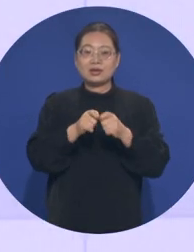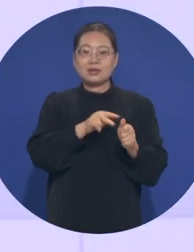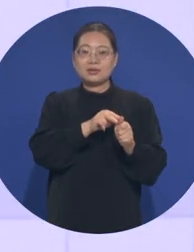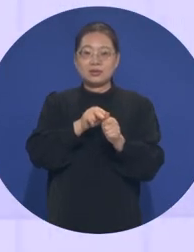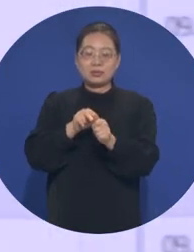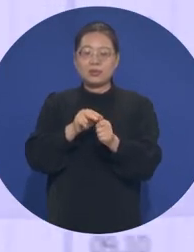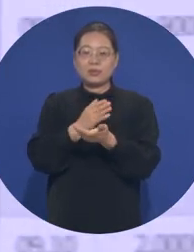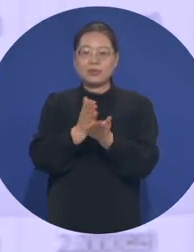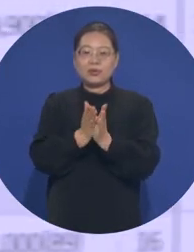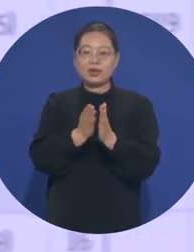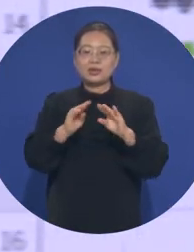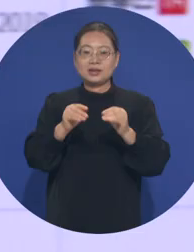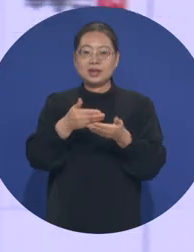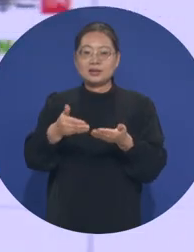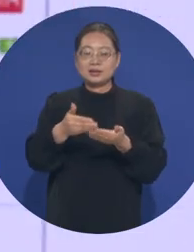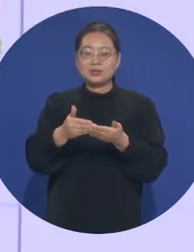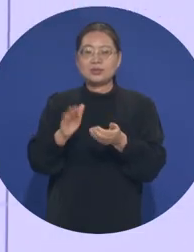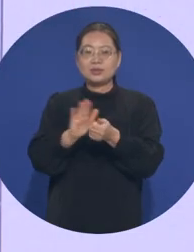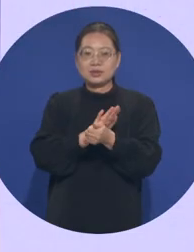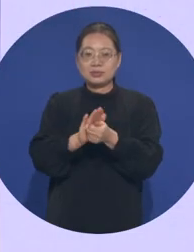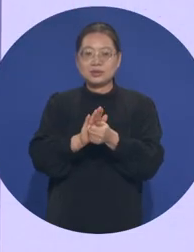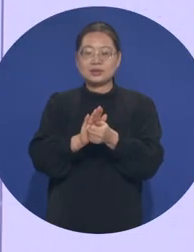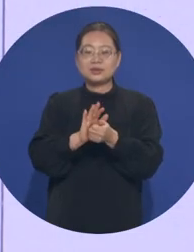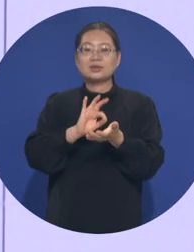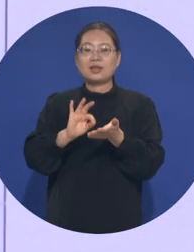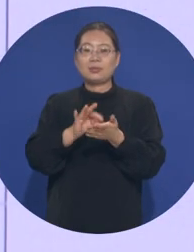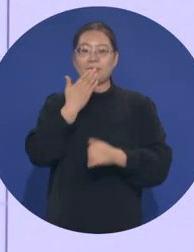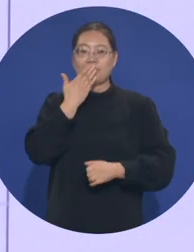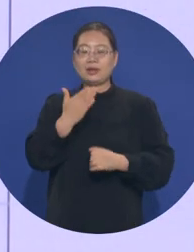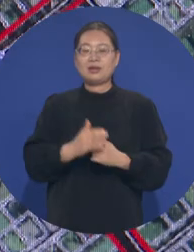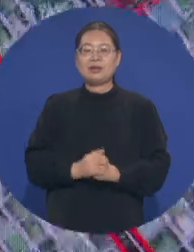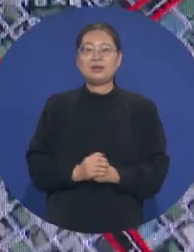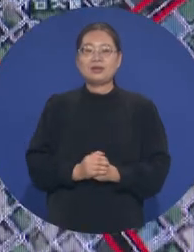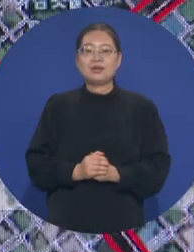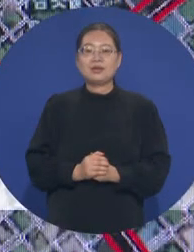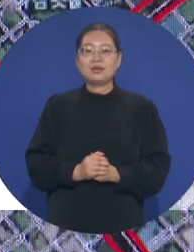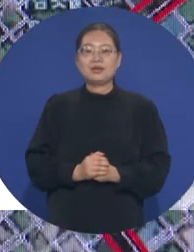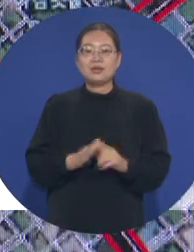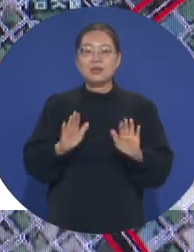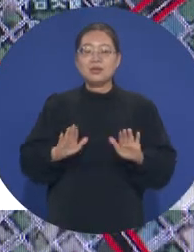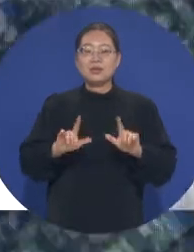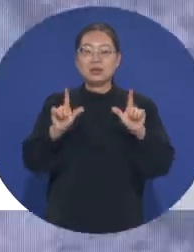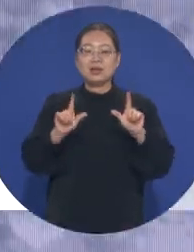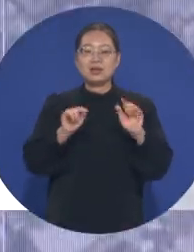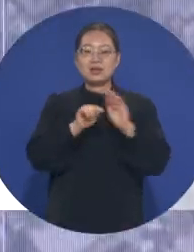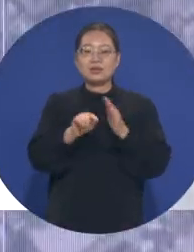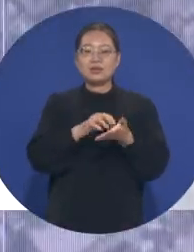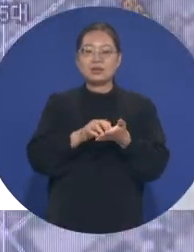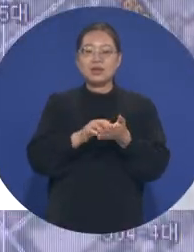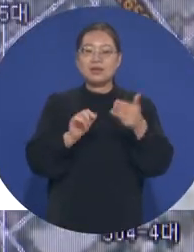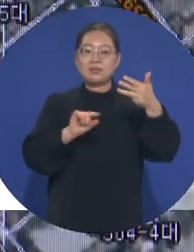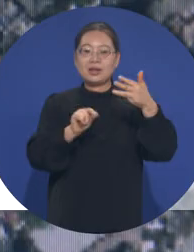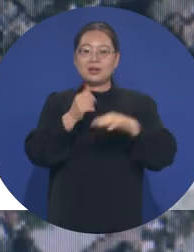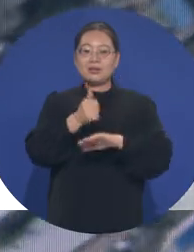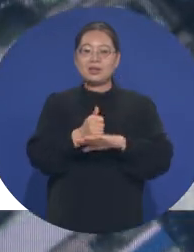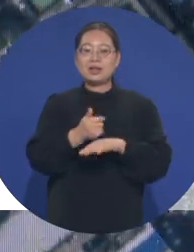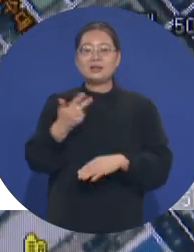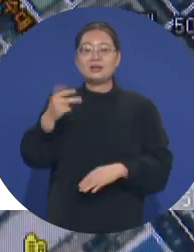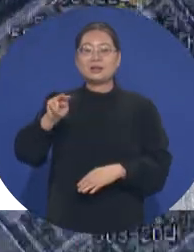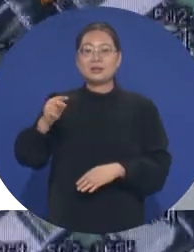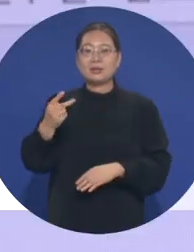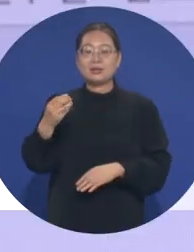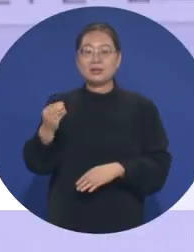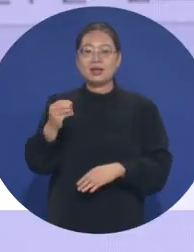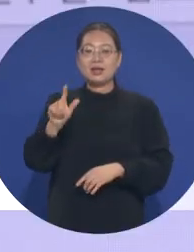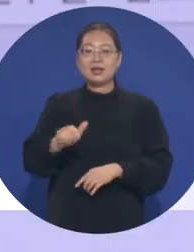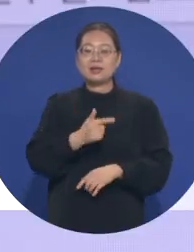상세 정보와 각종지도 서비스까지 이용할 수 있는 사이트입니다 올해 이용건수는 8월 말 기준 약 7,200만